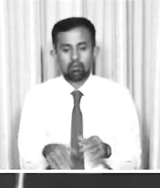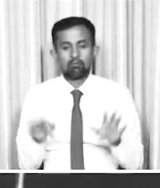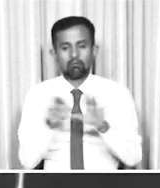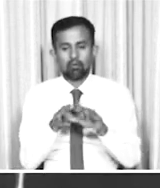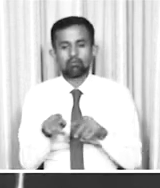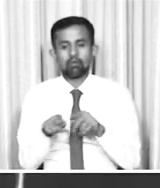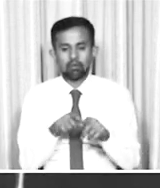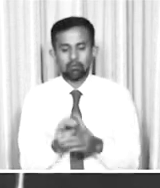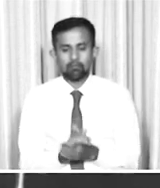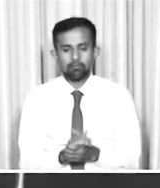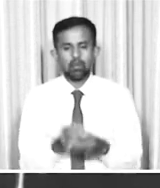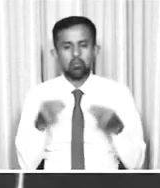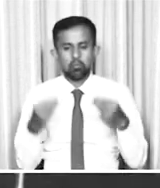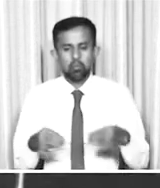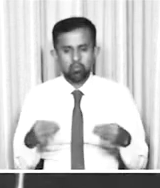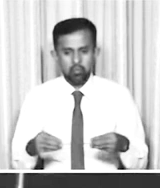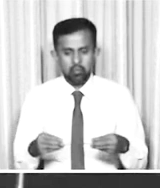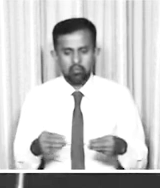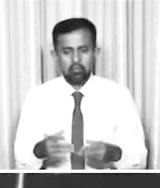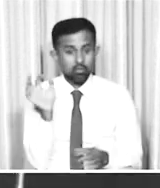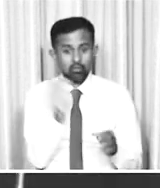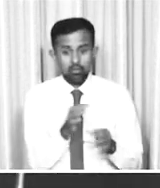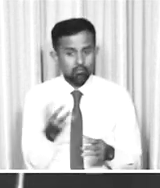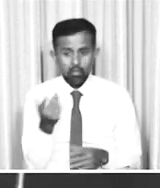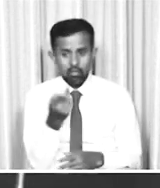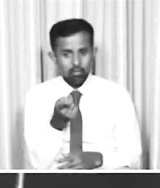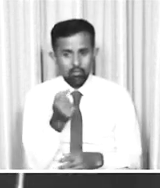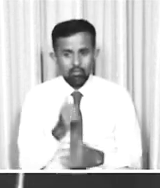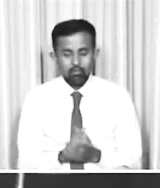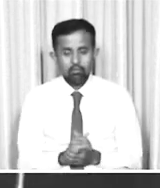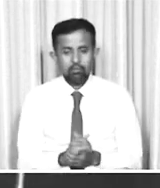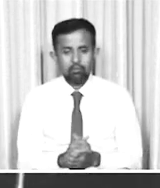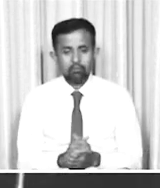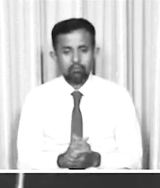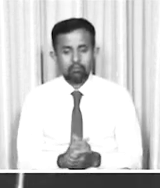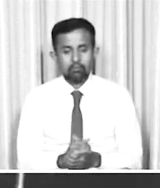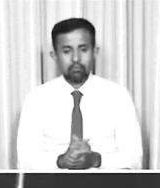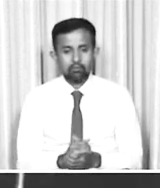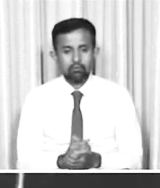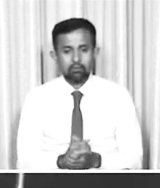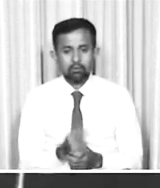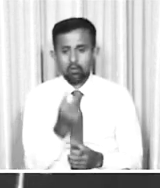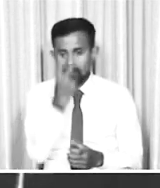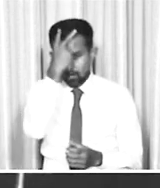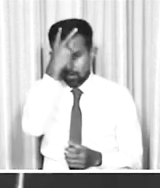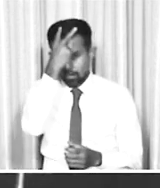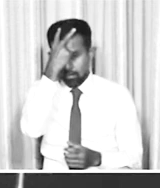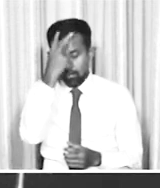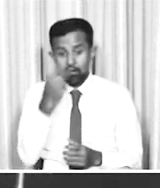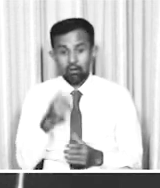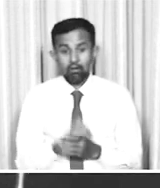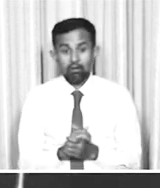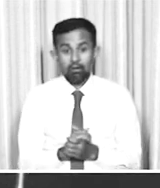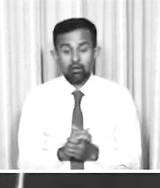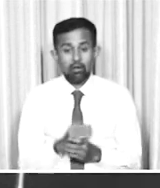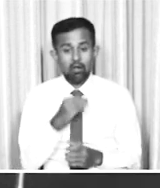சாப்பிடுகின்ற நிறுவனம் அந்த ஊடக நிறுவனங்கள் மாற்றப்பட்டிருக்கிறது. ஏன் உலக நாடுகளிலே கட்டார் ஏர்வேஸால் லாபத்தை மீட்ட முடியுமா இருந்தால், எமிரேட்ஸால்